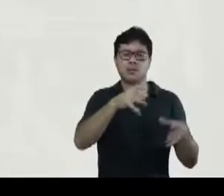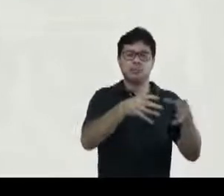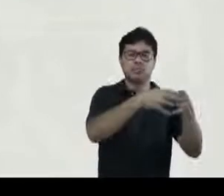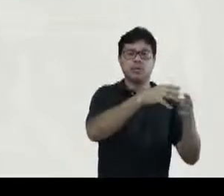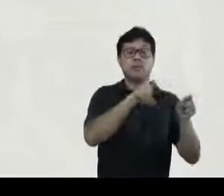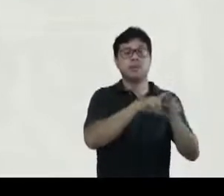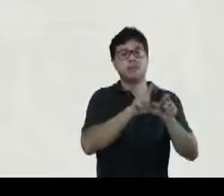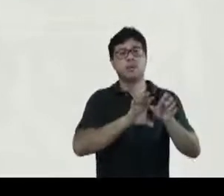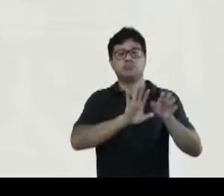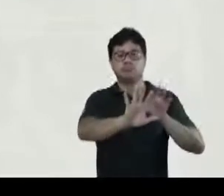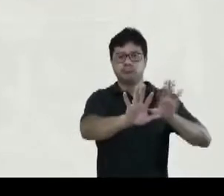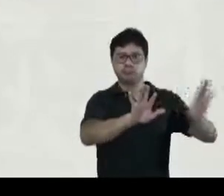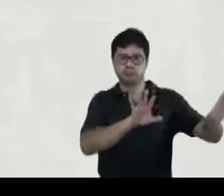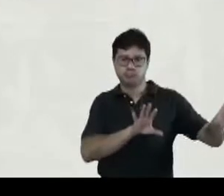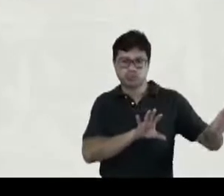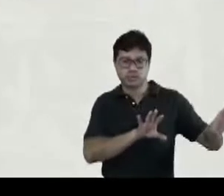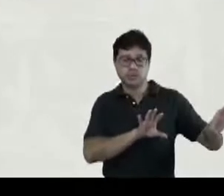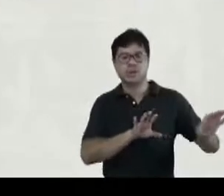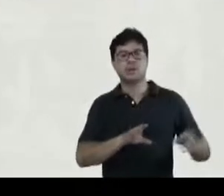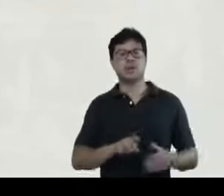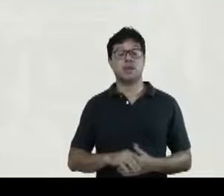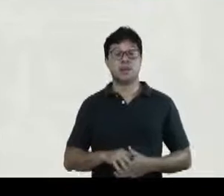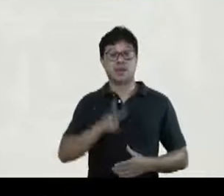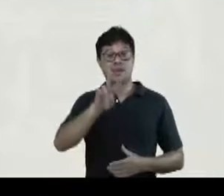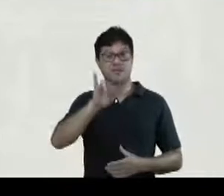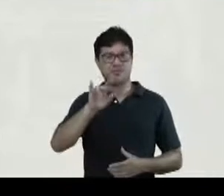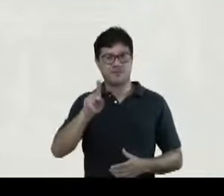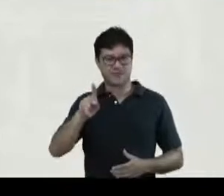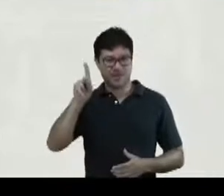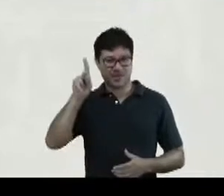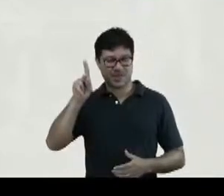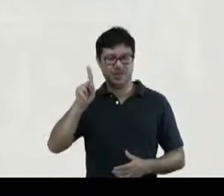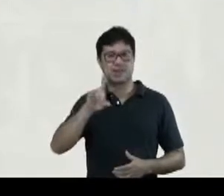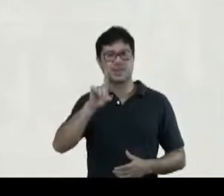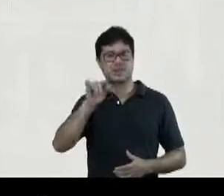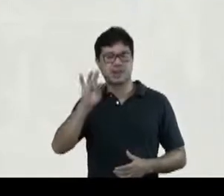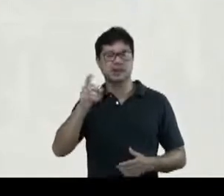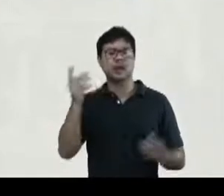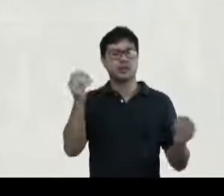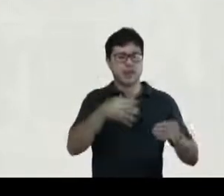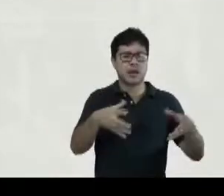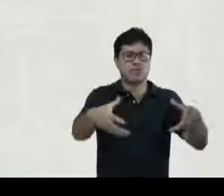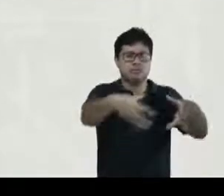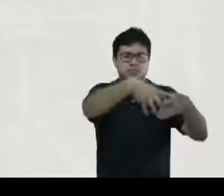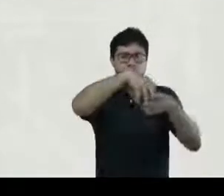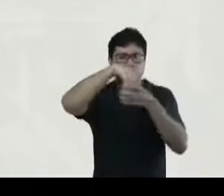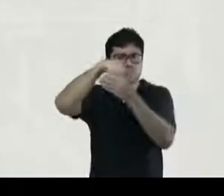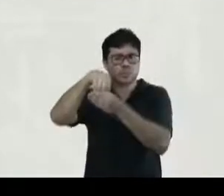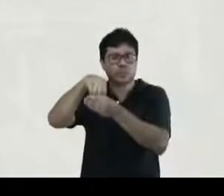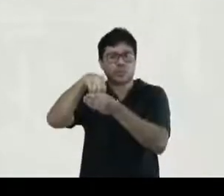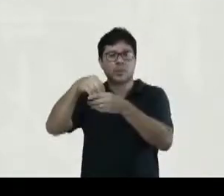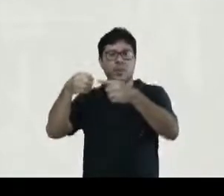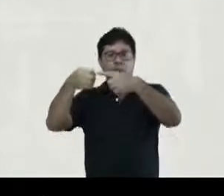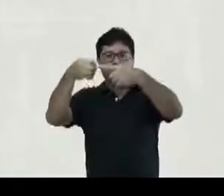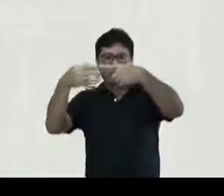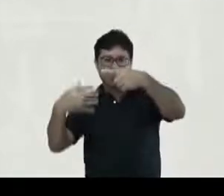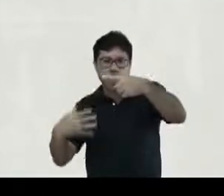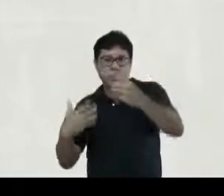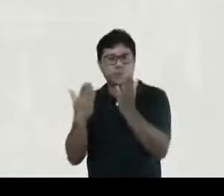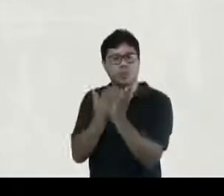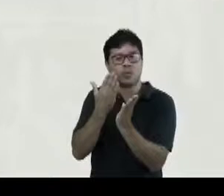erlaubt, sie heute zusammenzuführen und der weltweiten Enzyklopädie des semantischen Netzes nutzbar zu